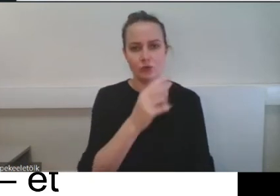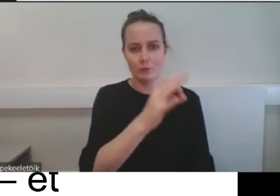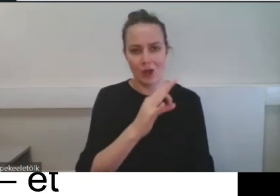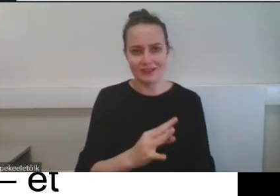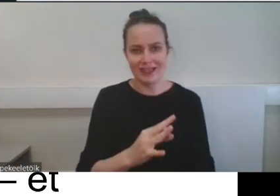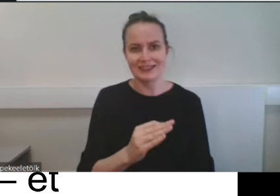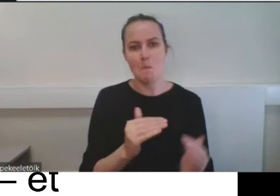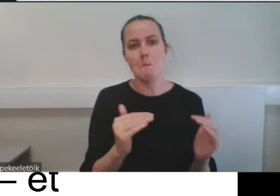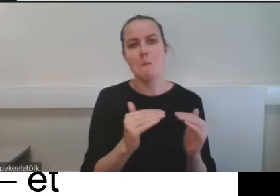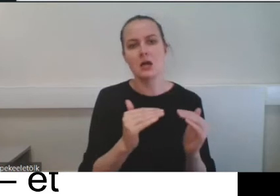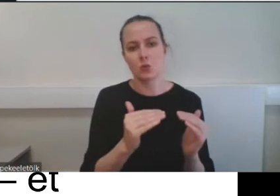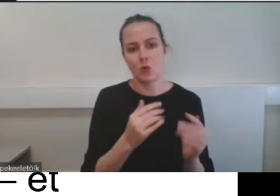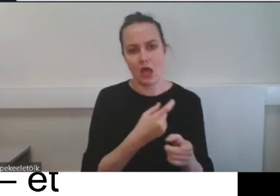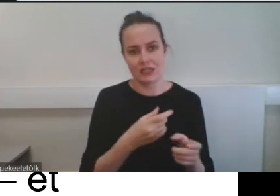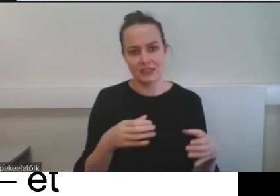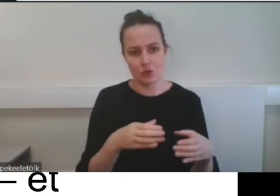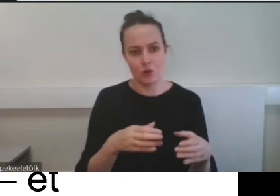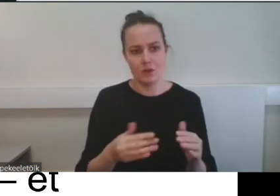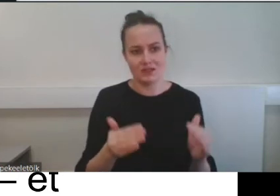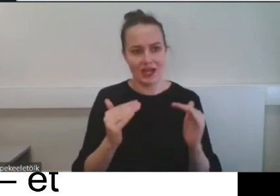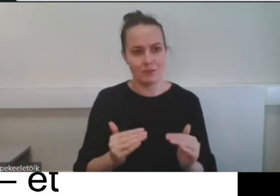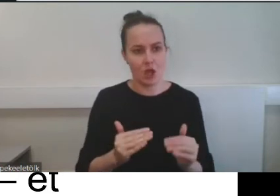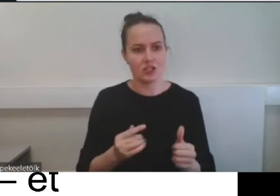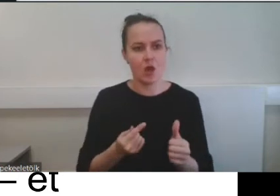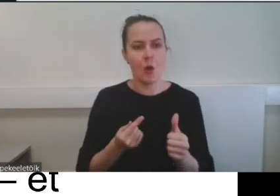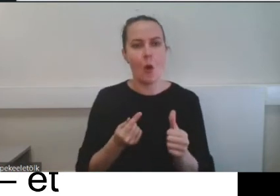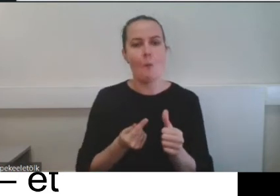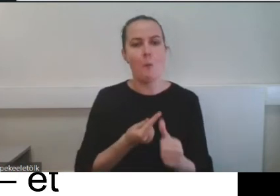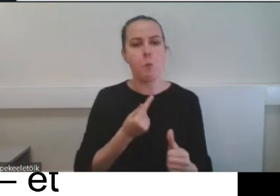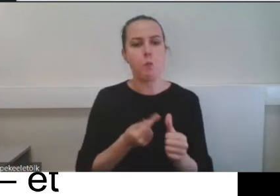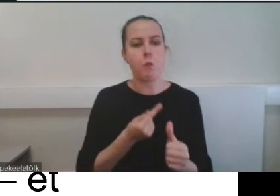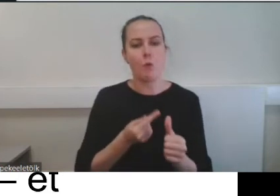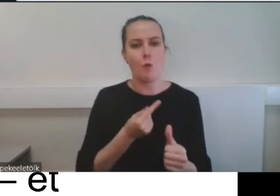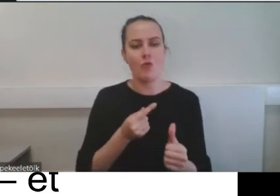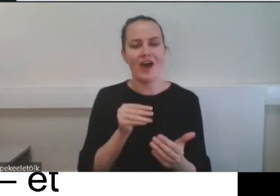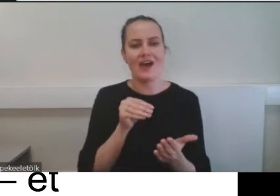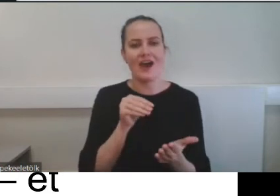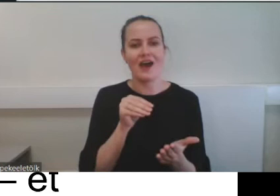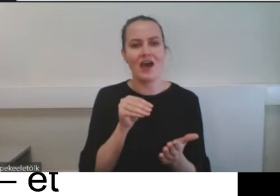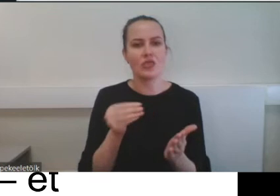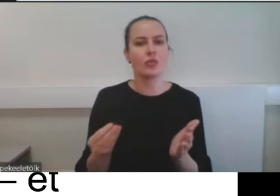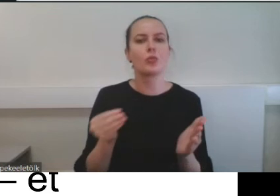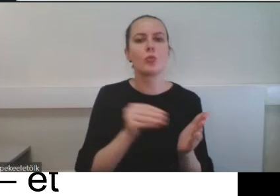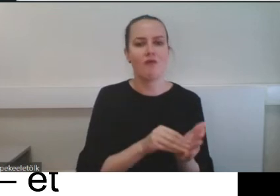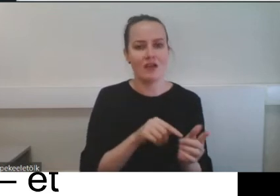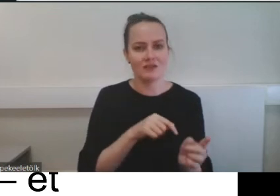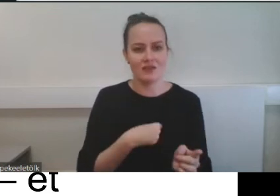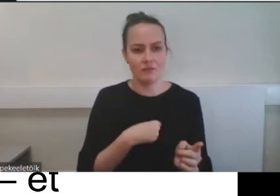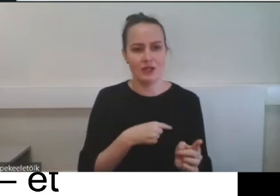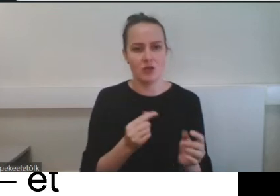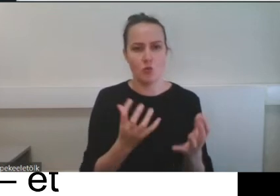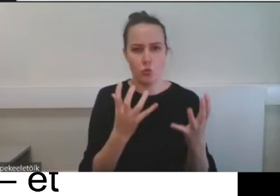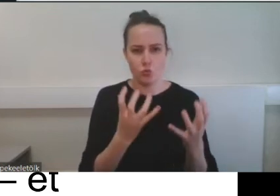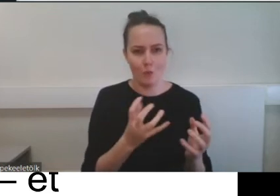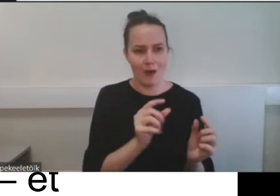Ja samuti hästi oluline hinnang, isiku enda hinnang ööpäeva ringse üldhooldusteenuse vajadusele lähema 12 kuu jooksul.